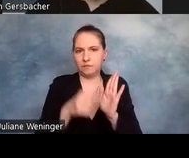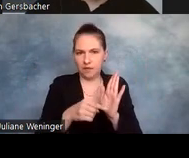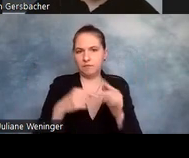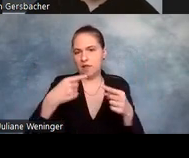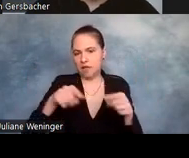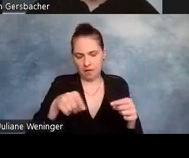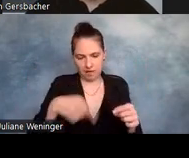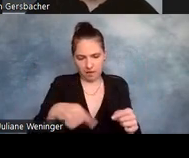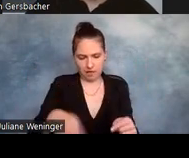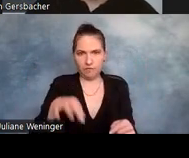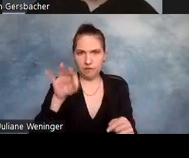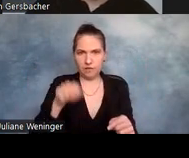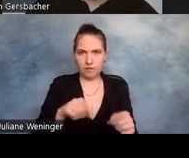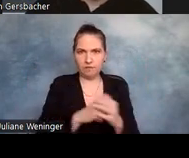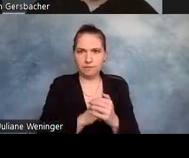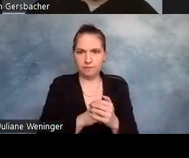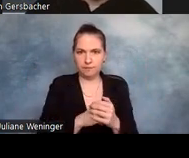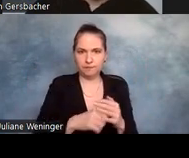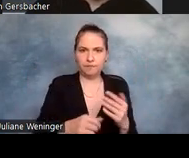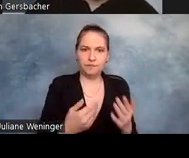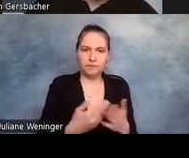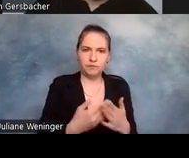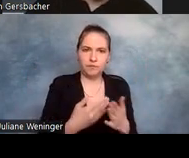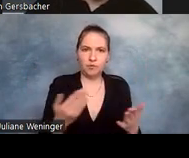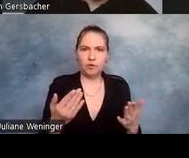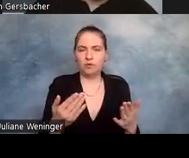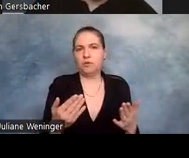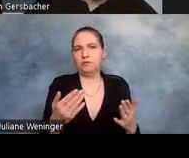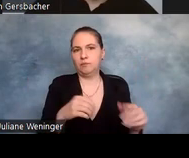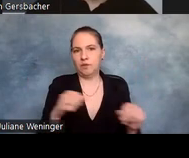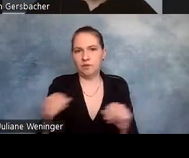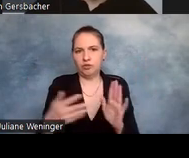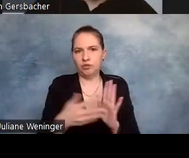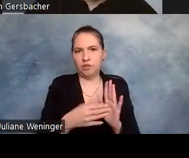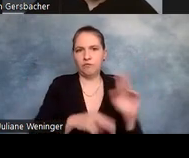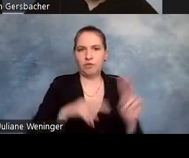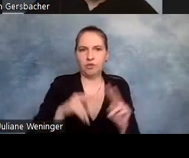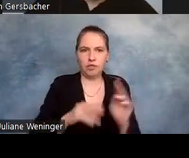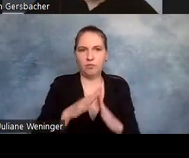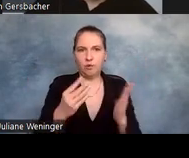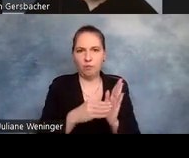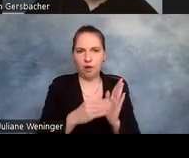Links nochmal, also zu dem Site-Improve Accessibility Checker, zu verschiedenen Bookmarklets, die wir verwenden, zu